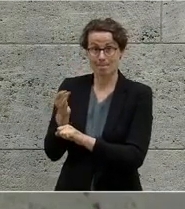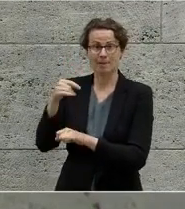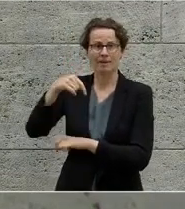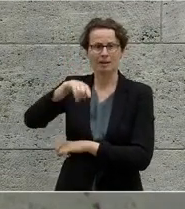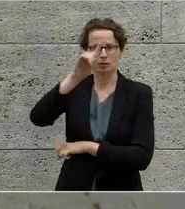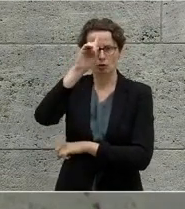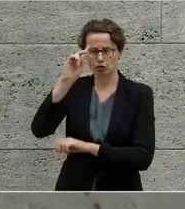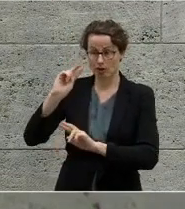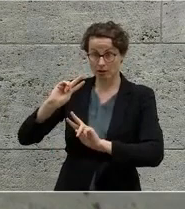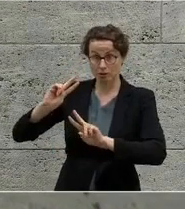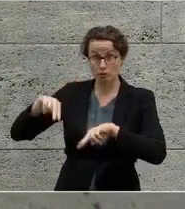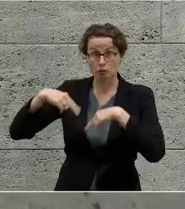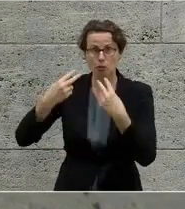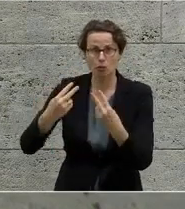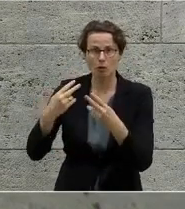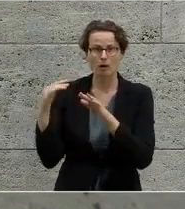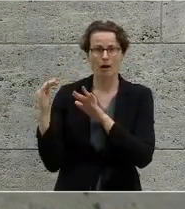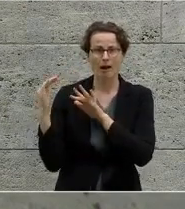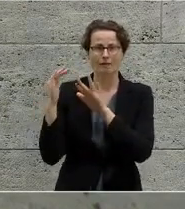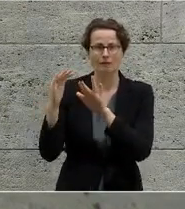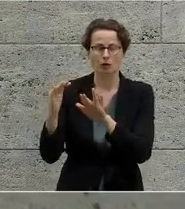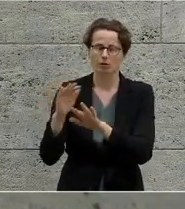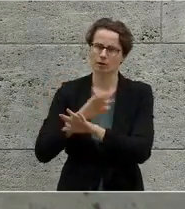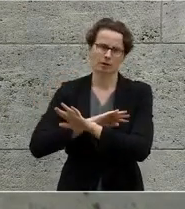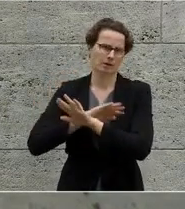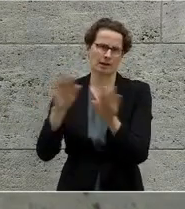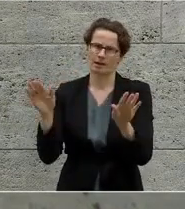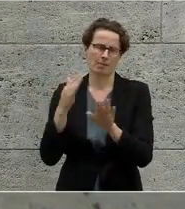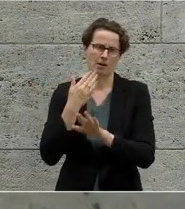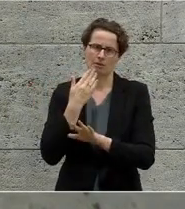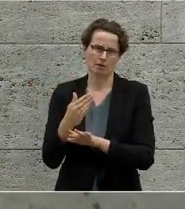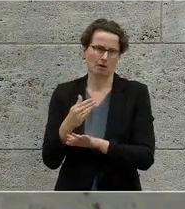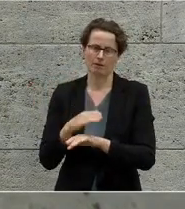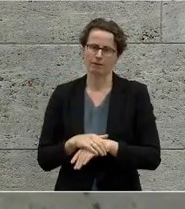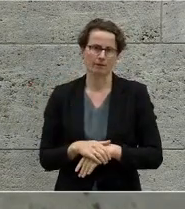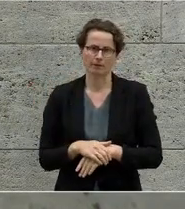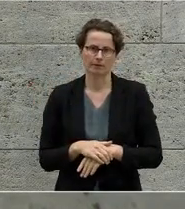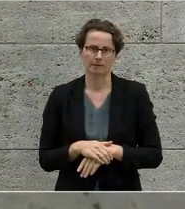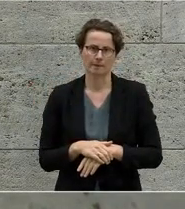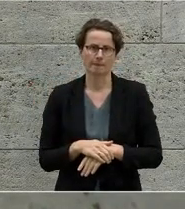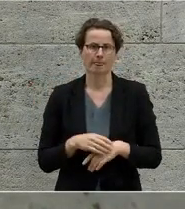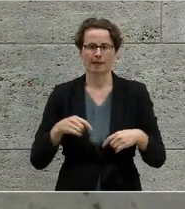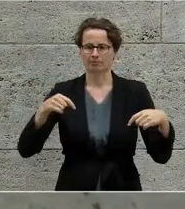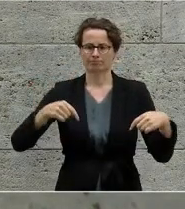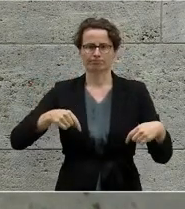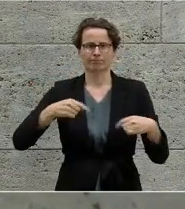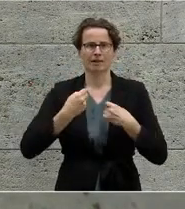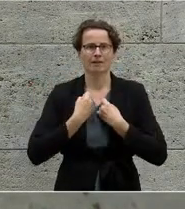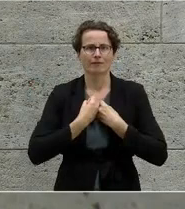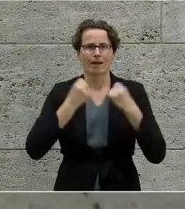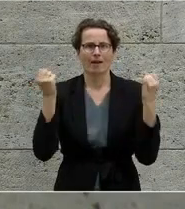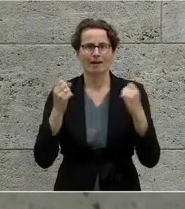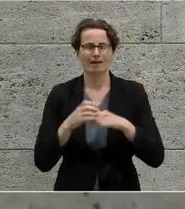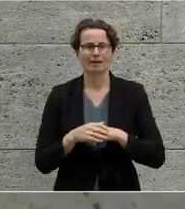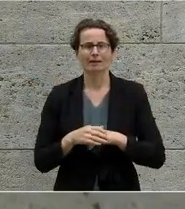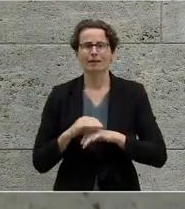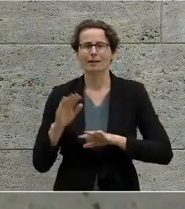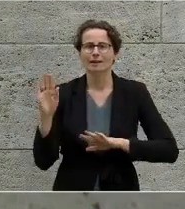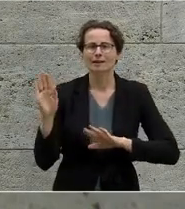niemals wieder auch nur Einfluss auf eine Regierung bekommen. Freiheit und